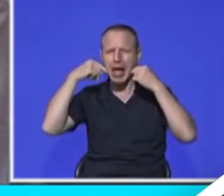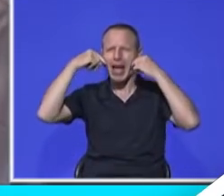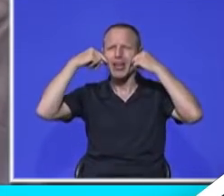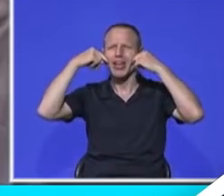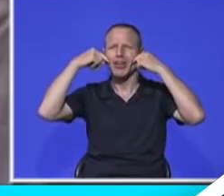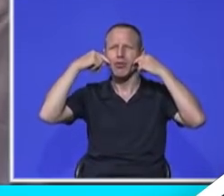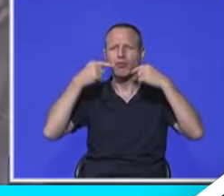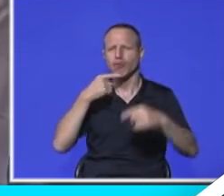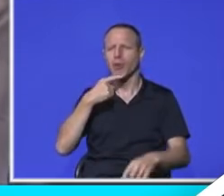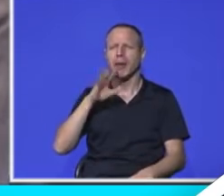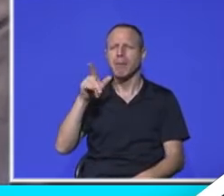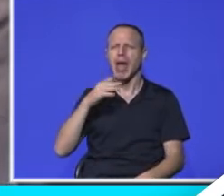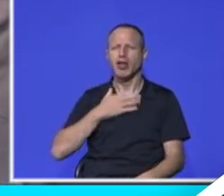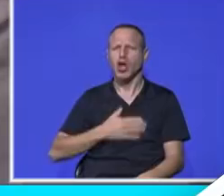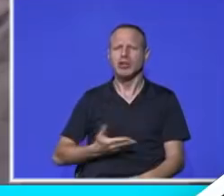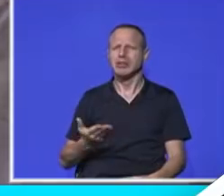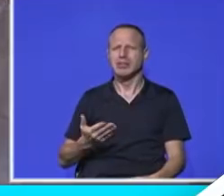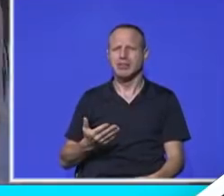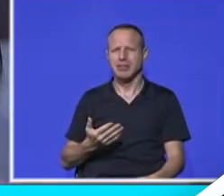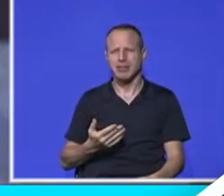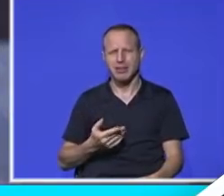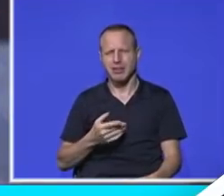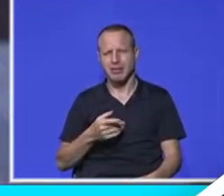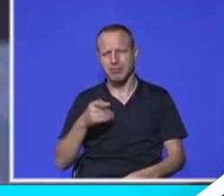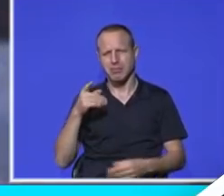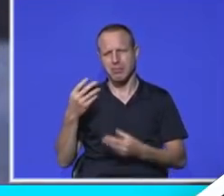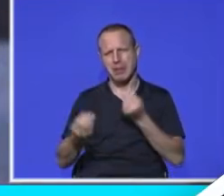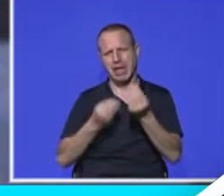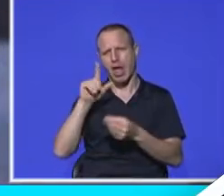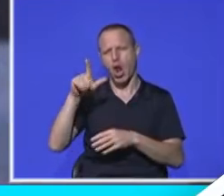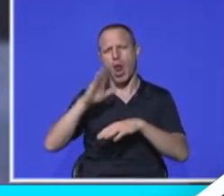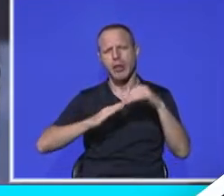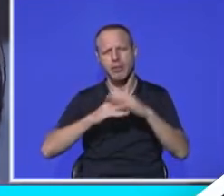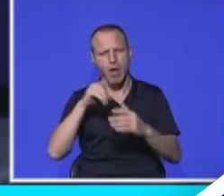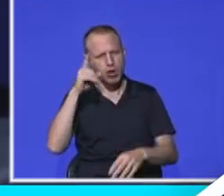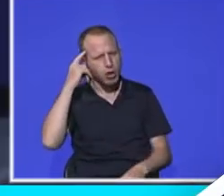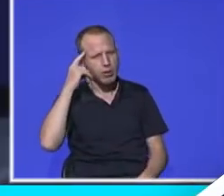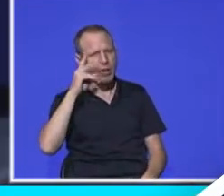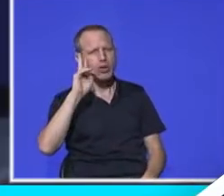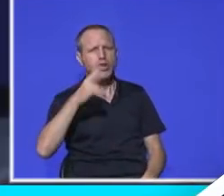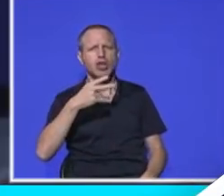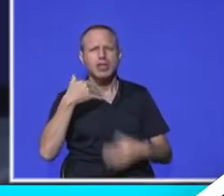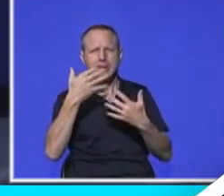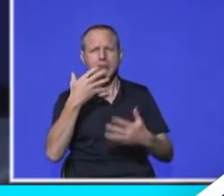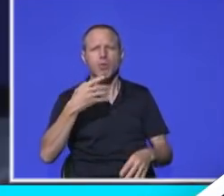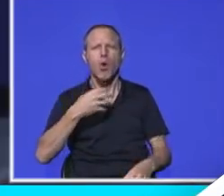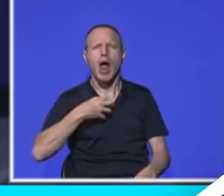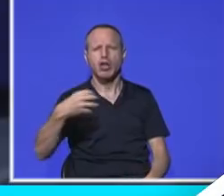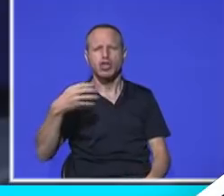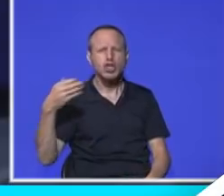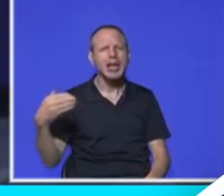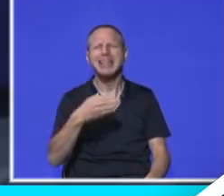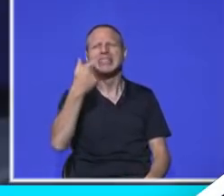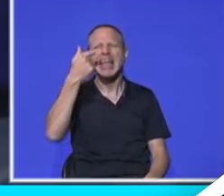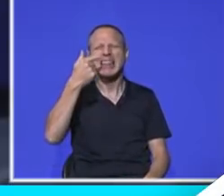שאומר לי, מה אתה רוצה? אני חולק עלייך. שחק לו... את יודעת. שחק לו לידיים. יש את הסיפור על העשיר שהכניס דגי פירניה, טורפים,